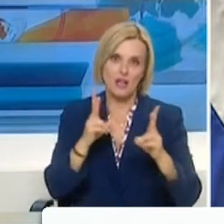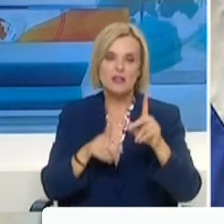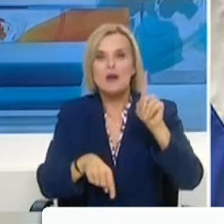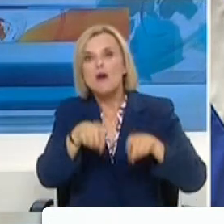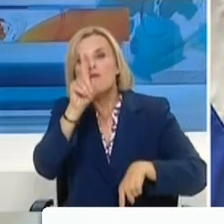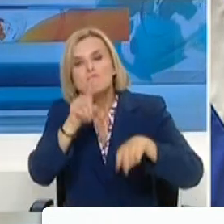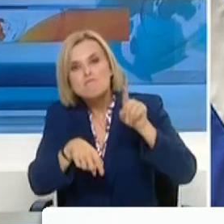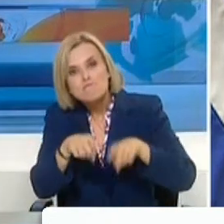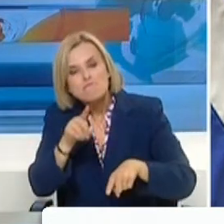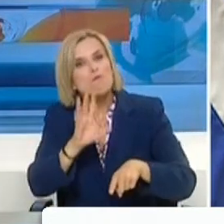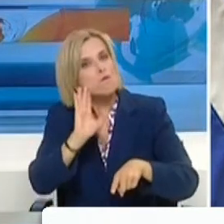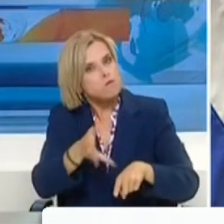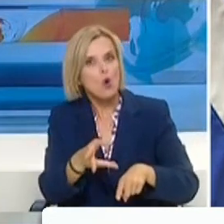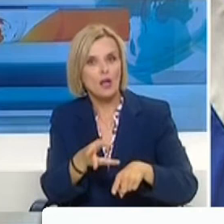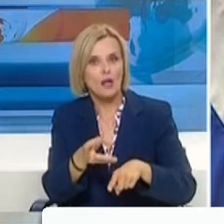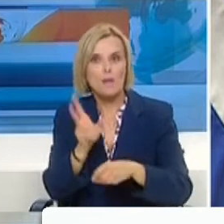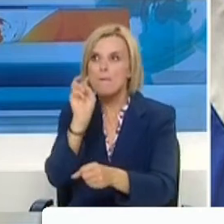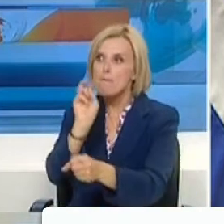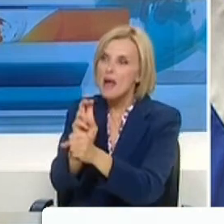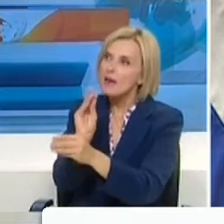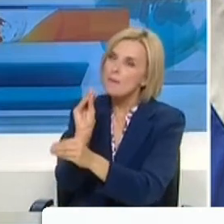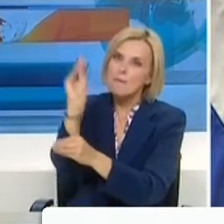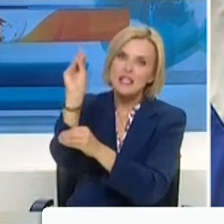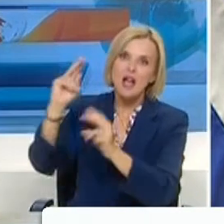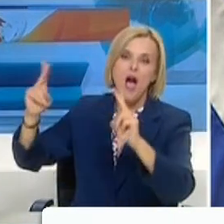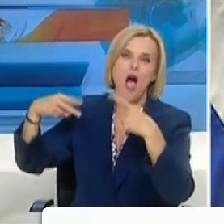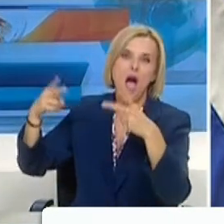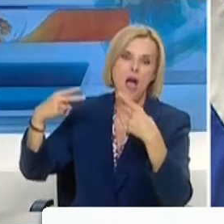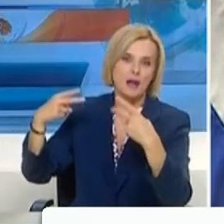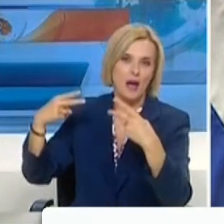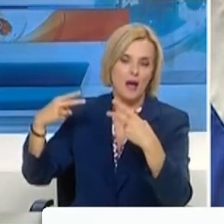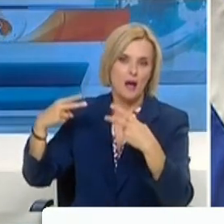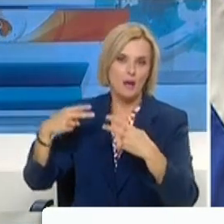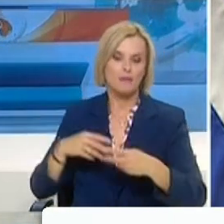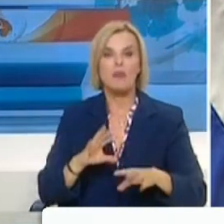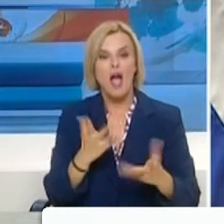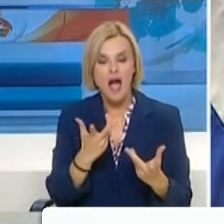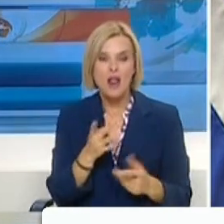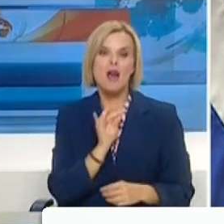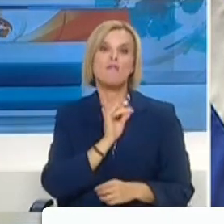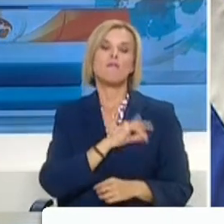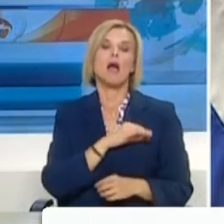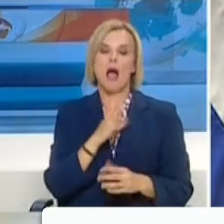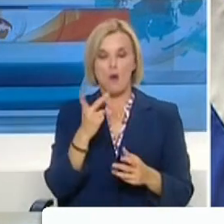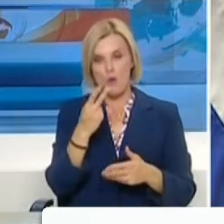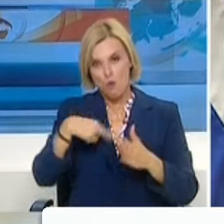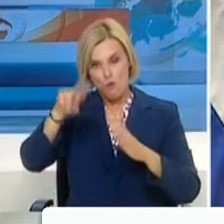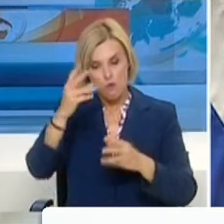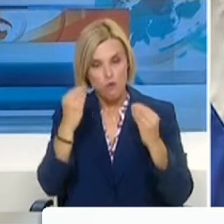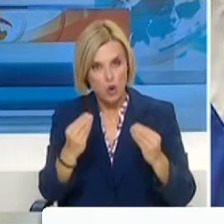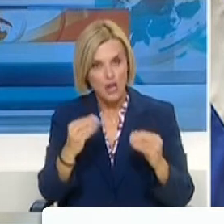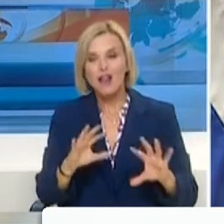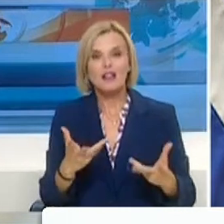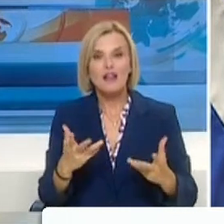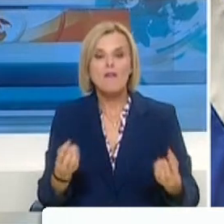από μινάρια του ιού και ακόμα και συσκευές του κλιματιστικού. Προωθείται η χρήση του εξωτερικού αέρα, του φρέσκου αέρα και όχι η